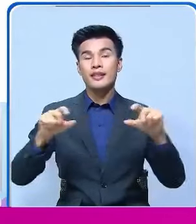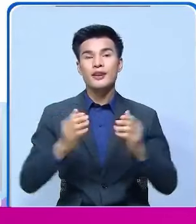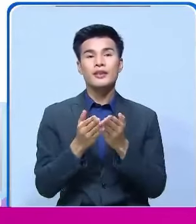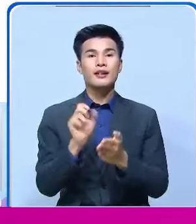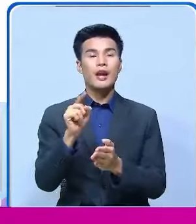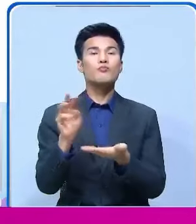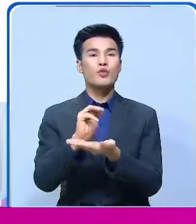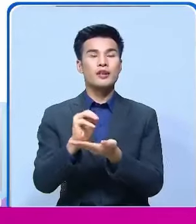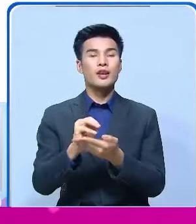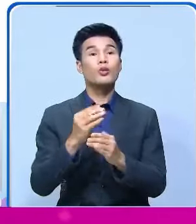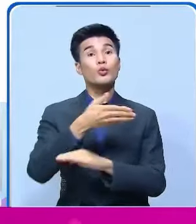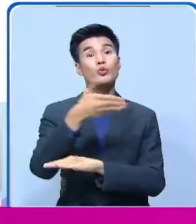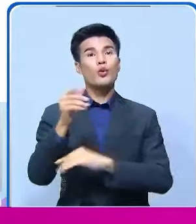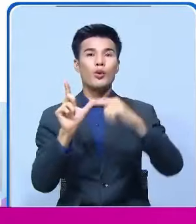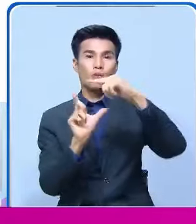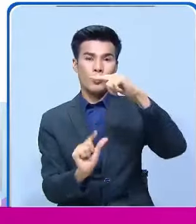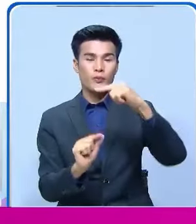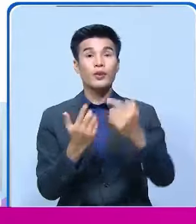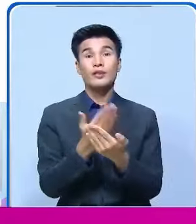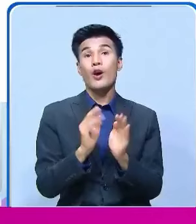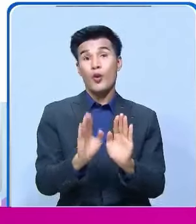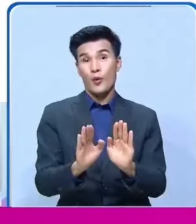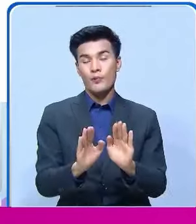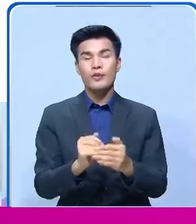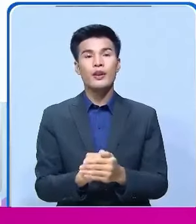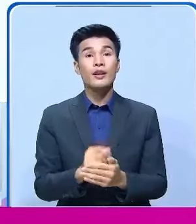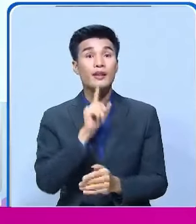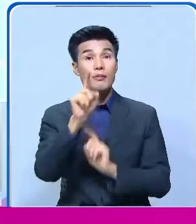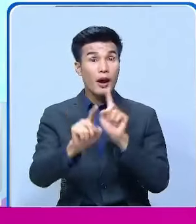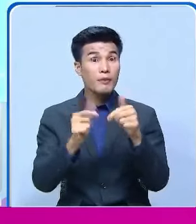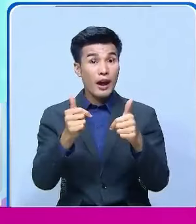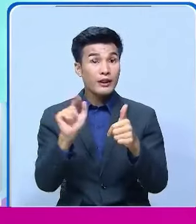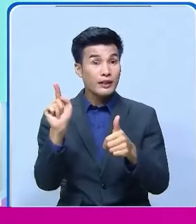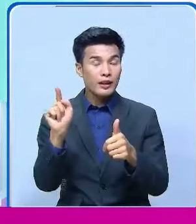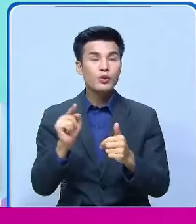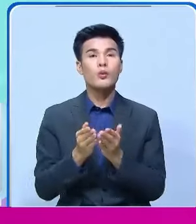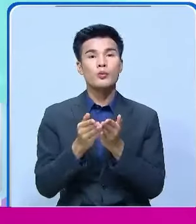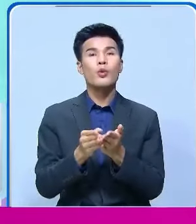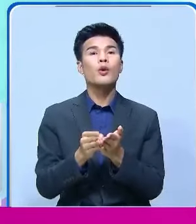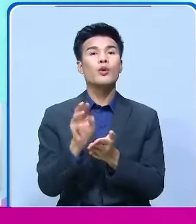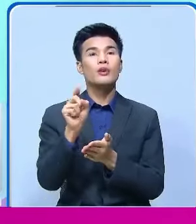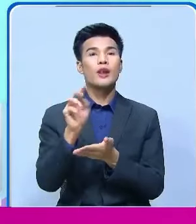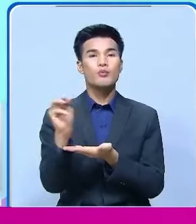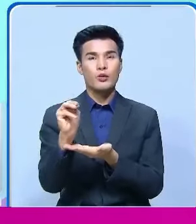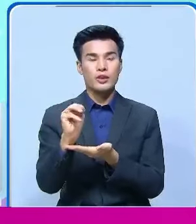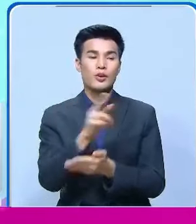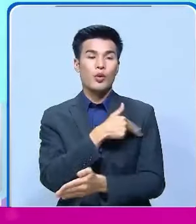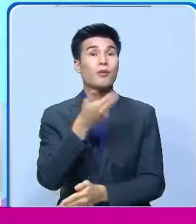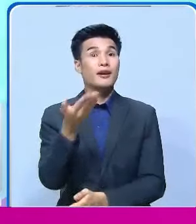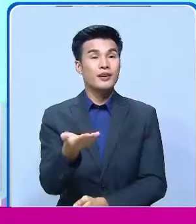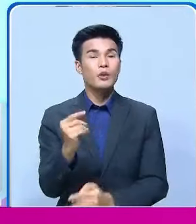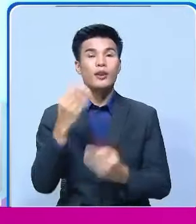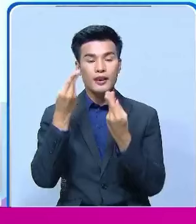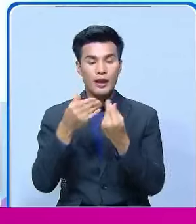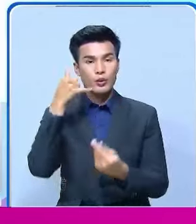มูลนิธิธงวันมหิดลประเภทออมทรัพย์สอบถามรายละเอียดเพิ่มเติมได้นะคะที่ศิริราชมูลนิธิโรงพยาบาลศิริราชตามเบอร์